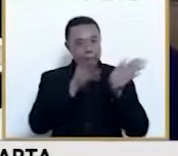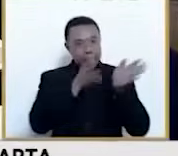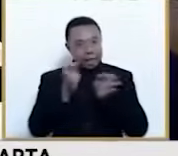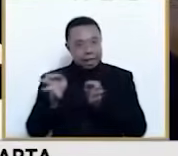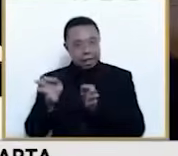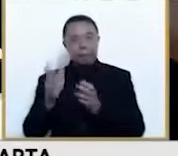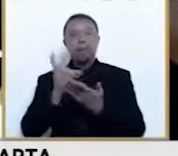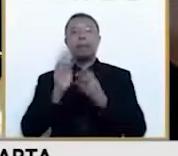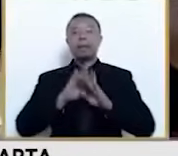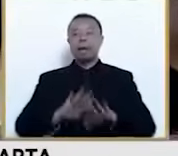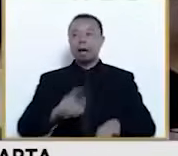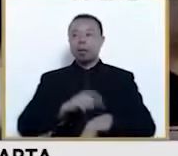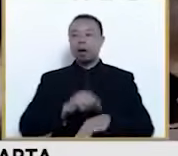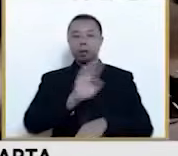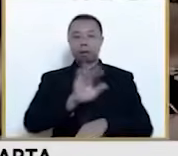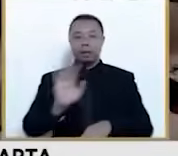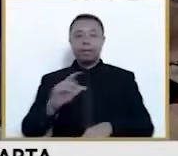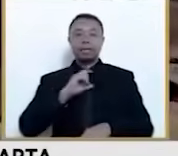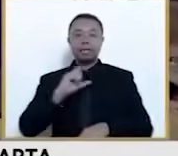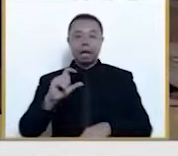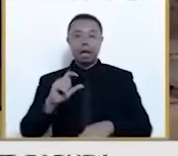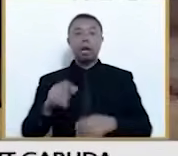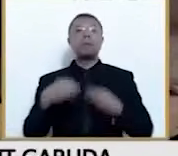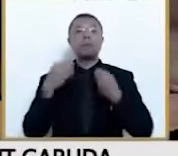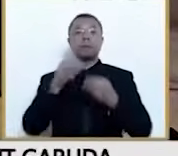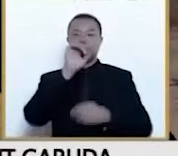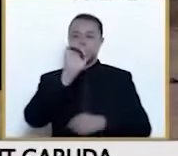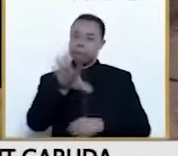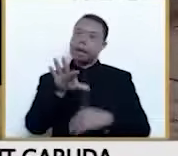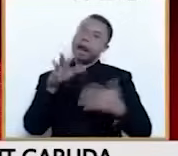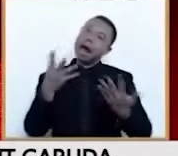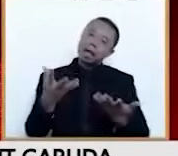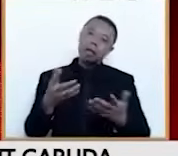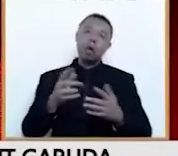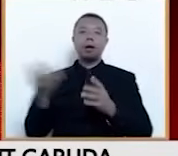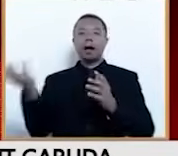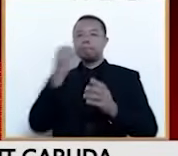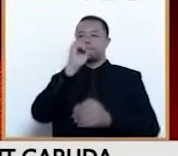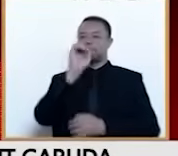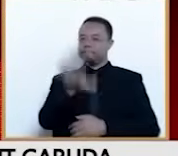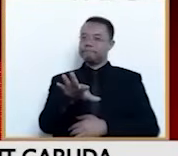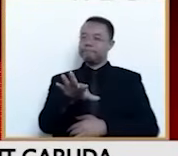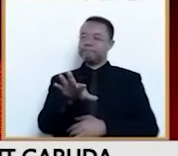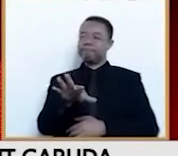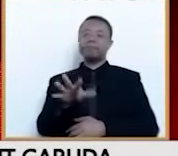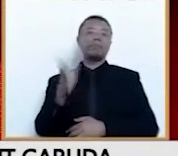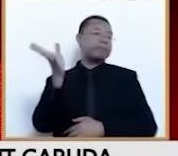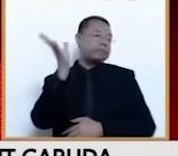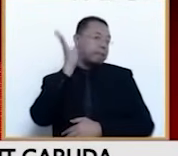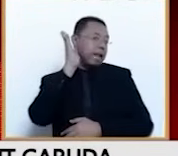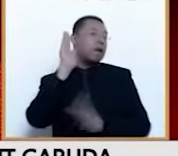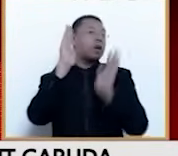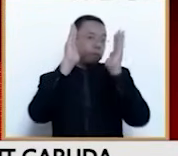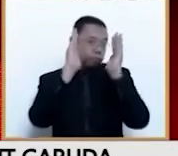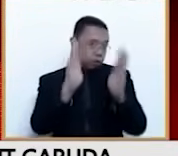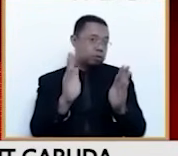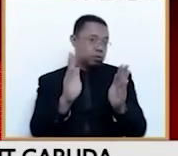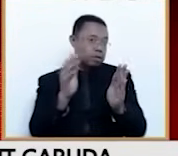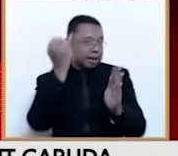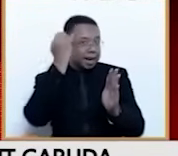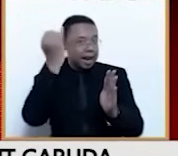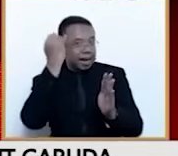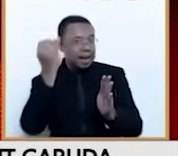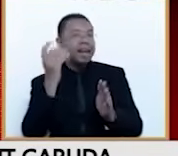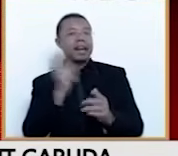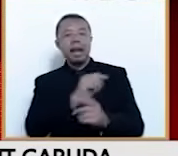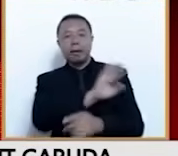tetap tenang saat masing-masing pasangan calon memberikan jawaban ataupun juga tanggapan. Kita dengarkan baik-baik apa yang menjadi gagasan